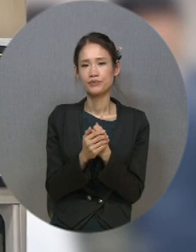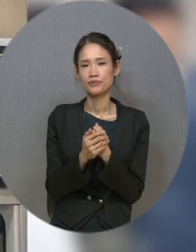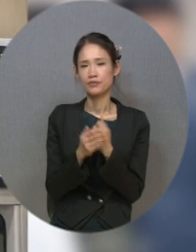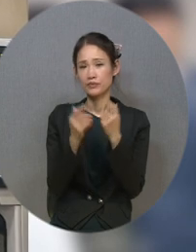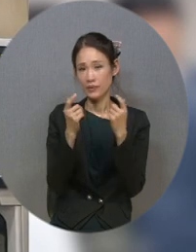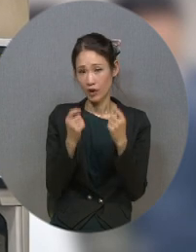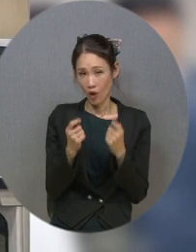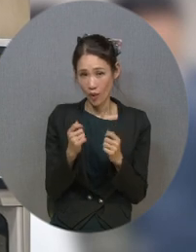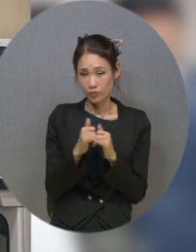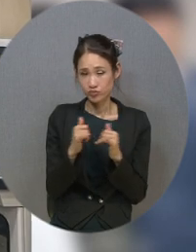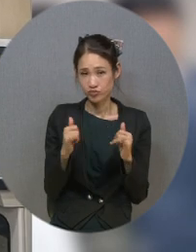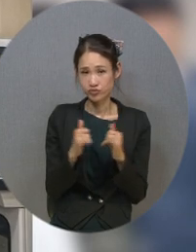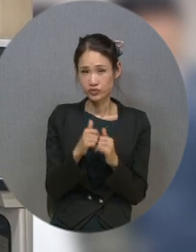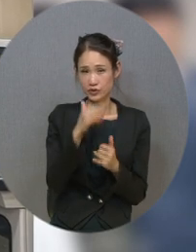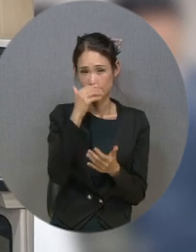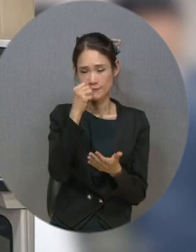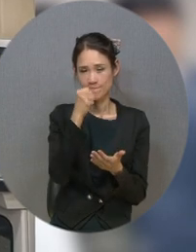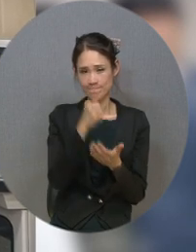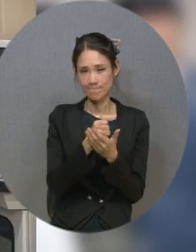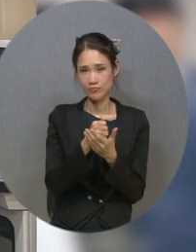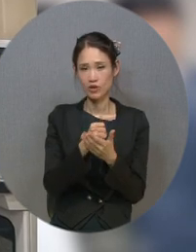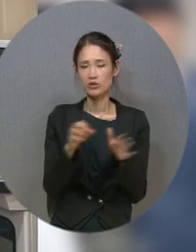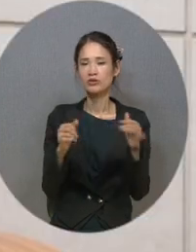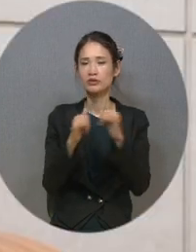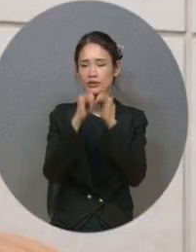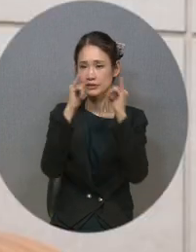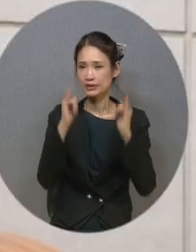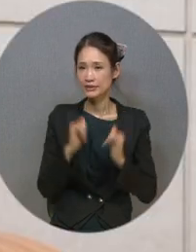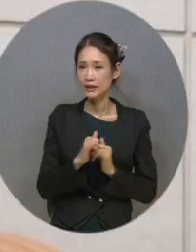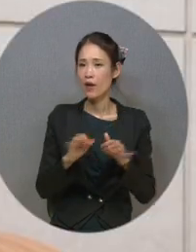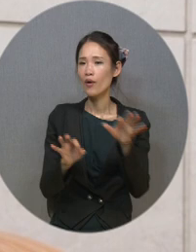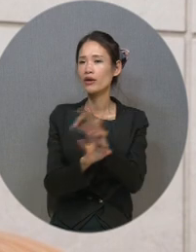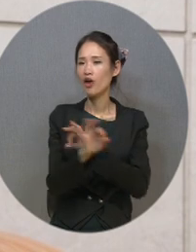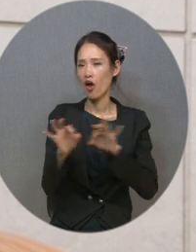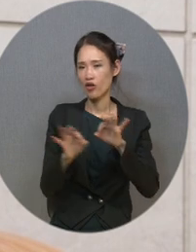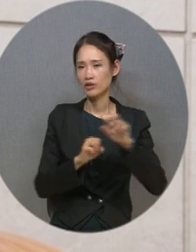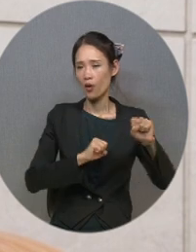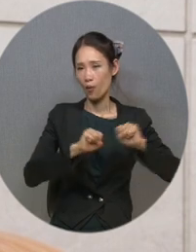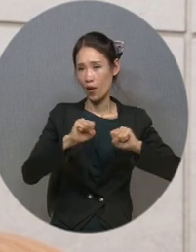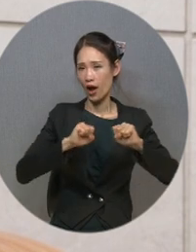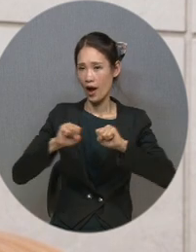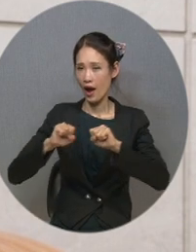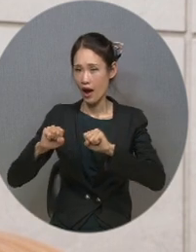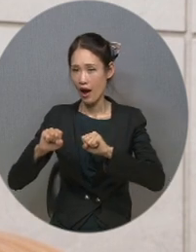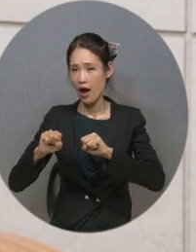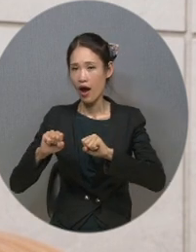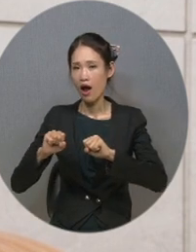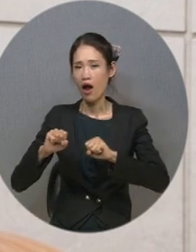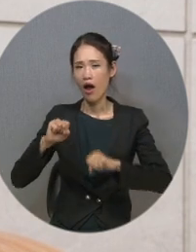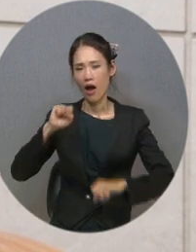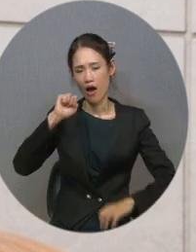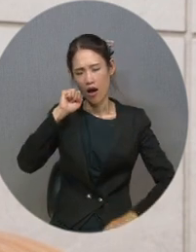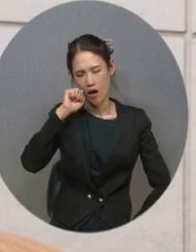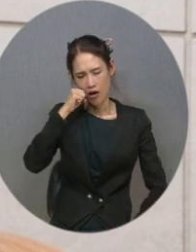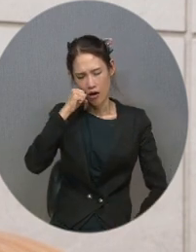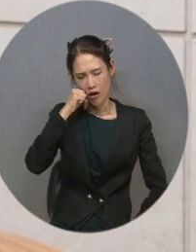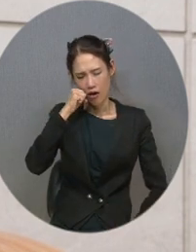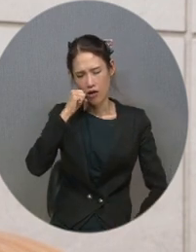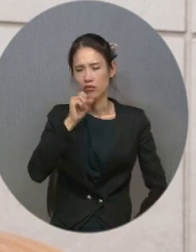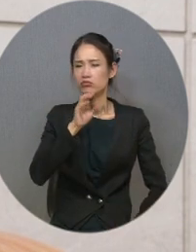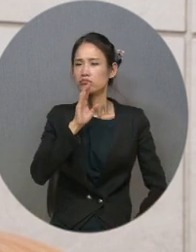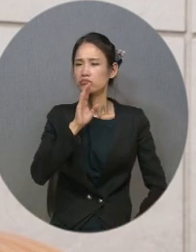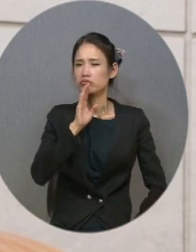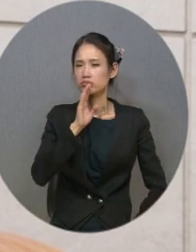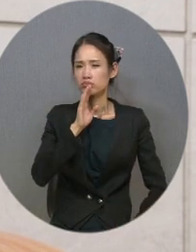그런 분들이 이제 정상적인 사회 경제 활동을 하기가 어려운 것이 현실입니다.